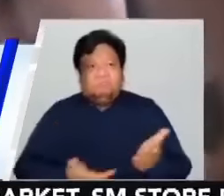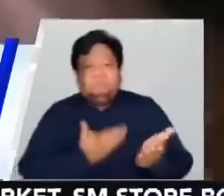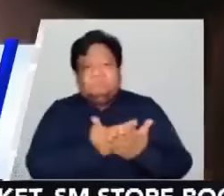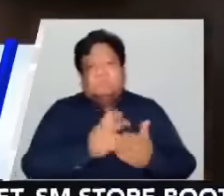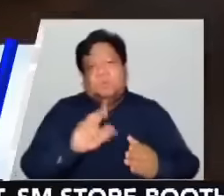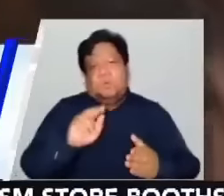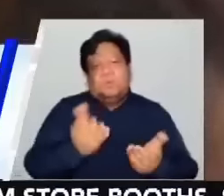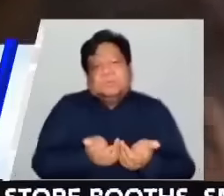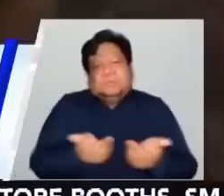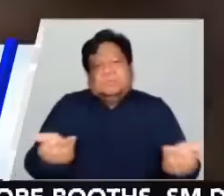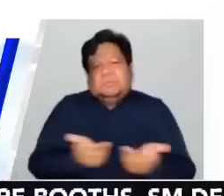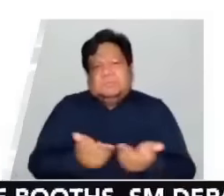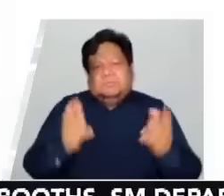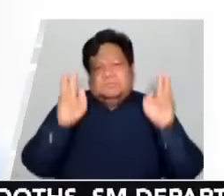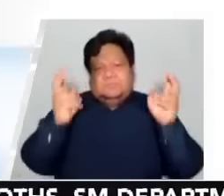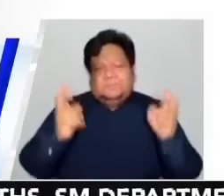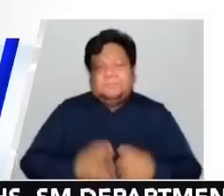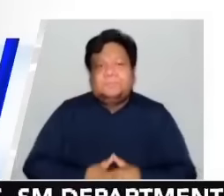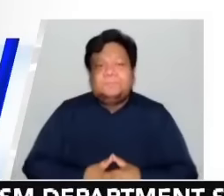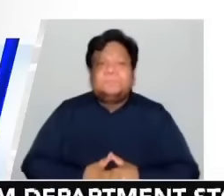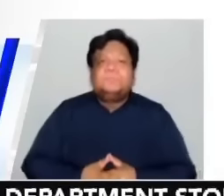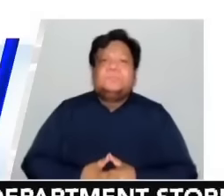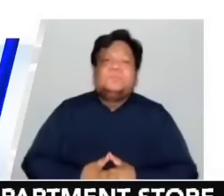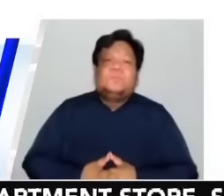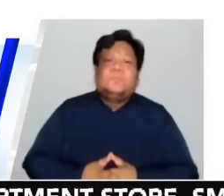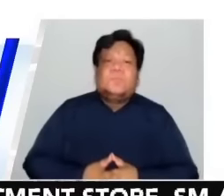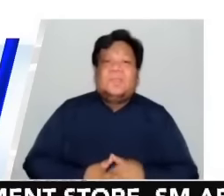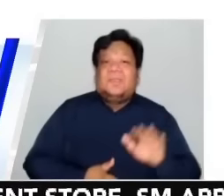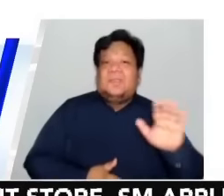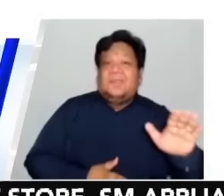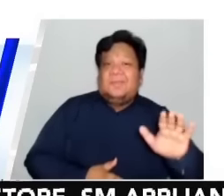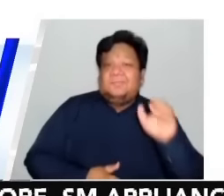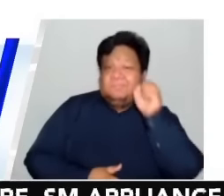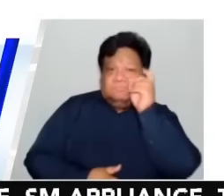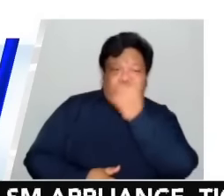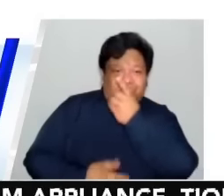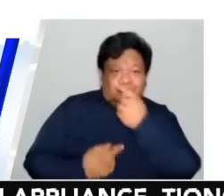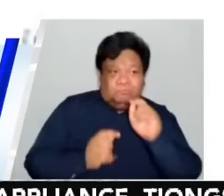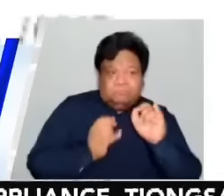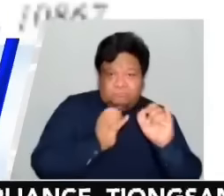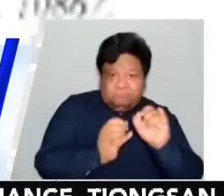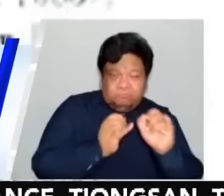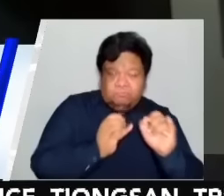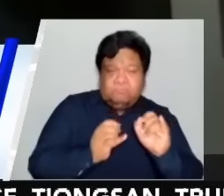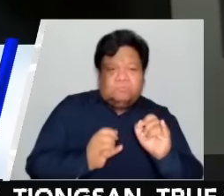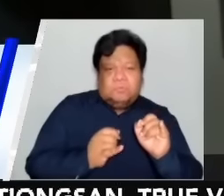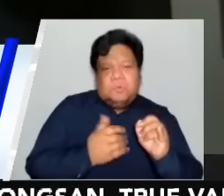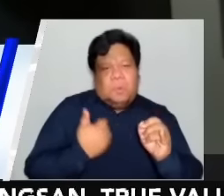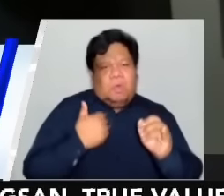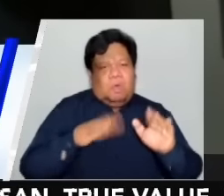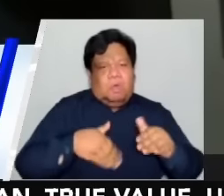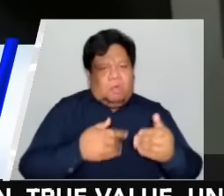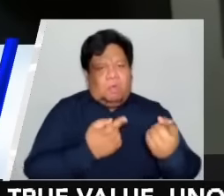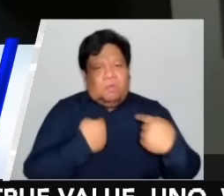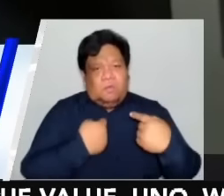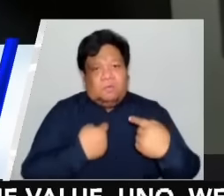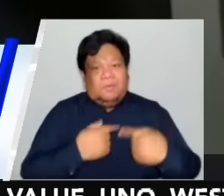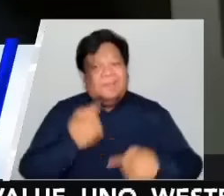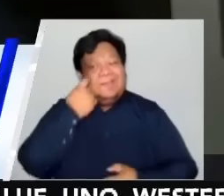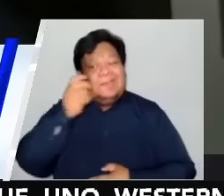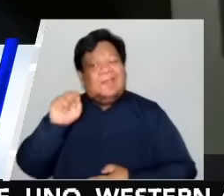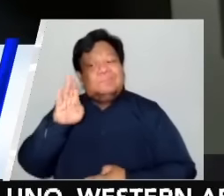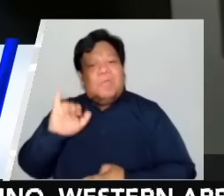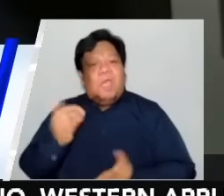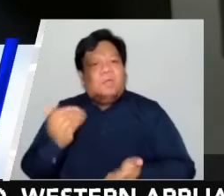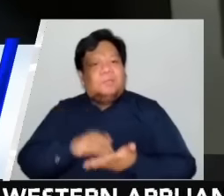pahayag ang kampo ni Duterte na pinadalhan naman ng panibagong sampina ng NBI kaninang hapon. Kaugnayan ng investigasyon sa